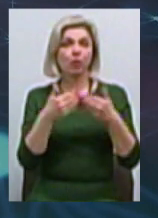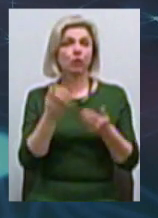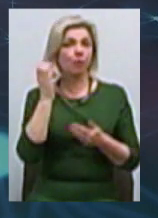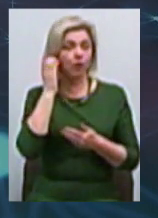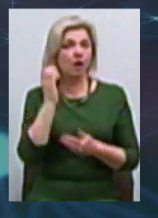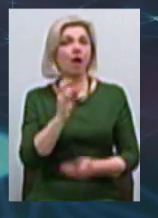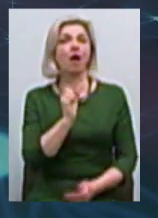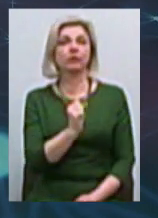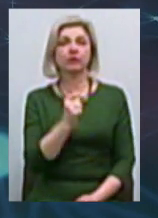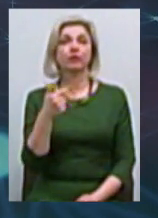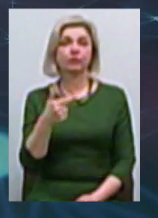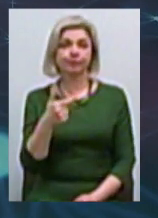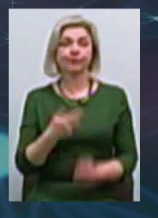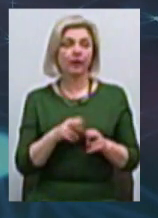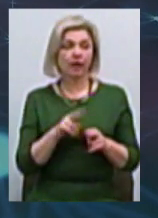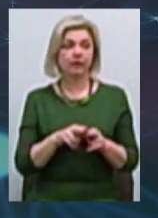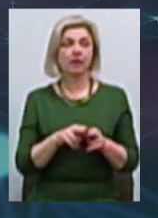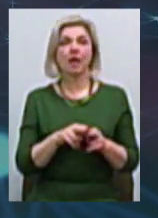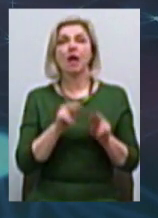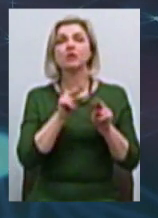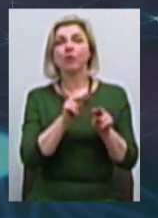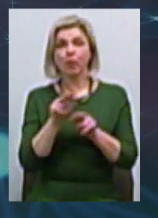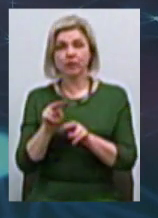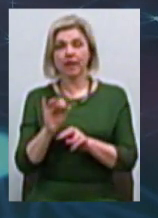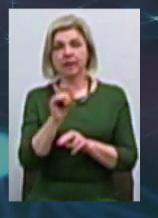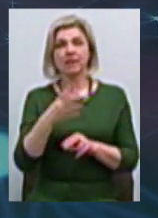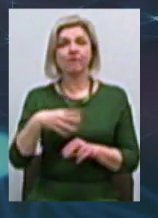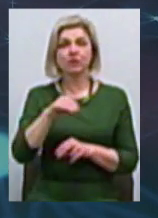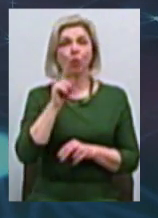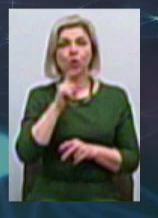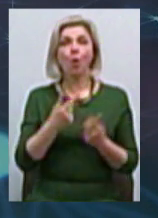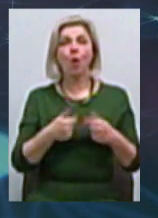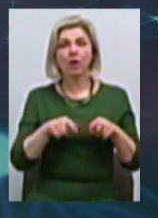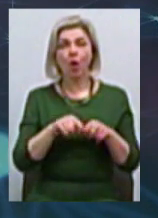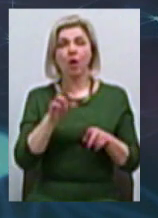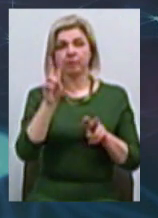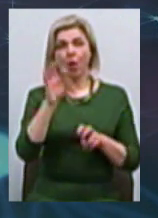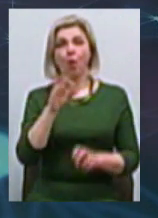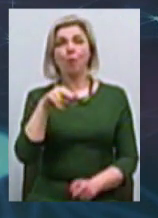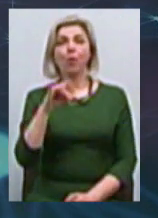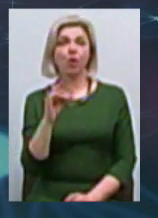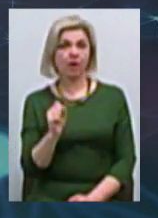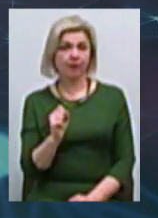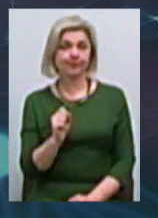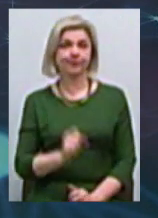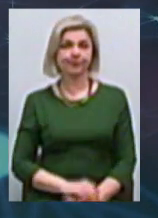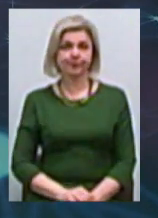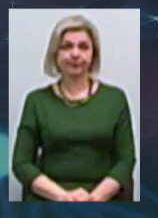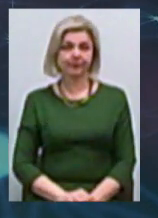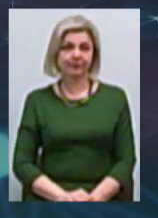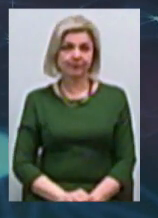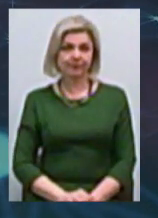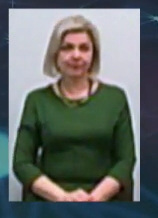Антоніна Григоренко. Це довготерміновий спостерігач від Всеукраїнської громадської організації «Опора». Вона, ну, можна